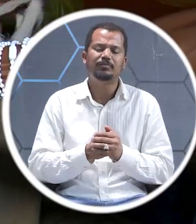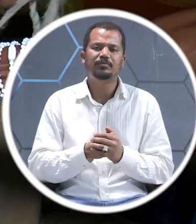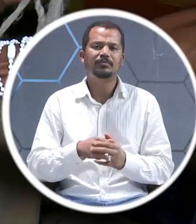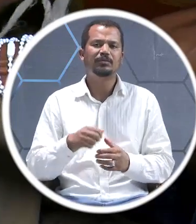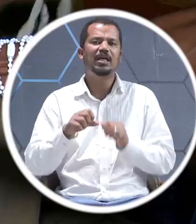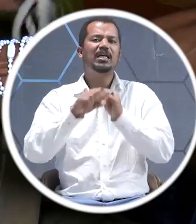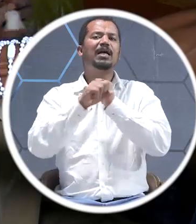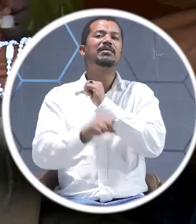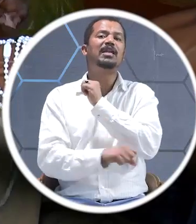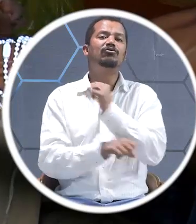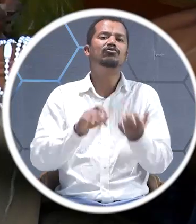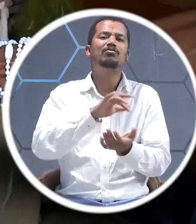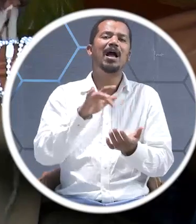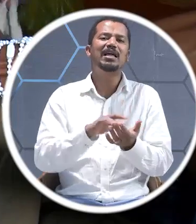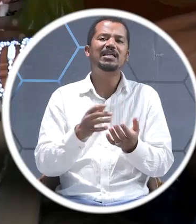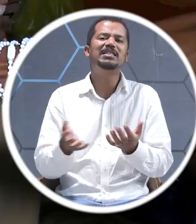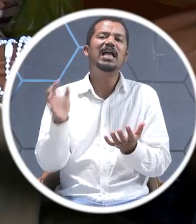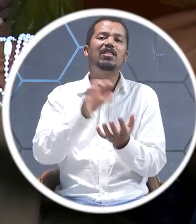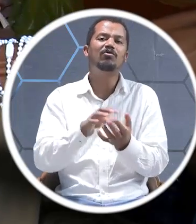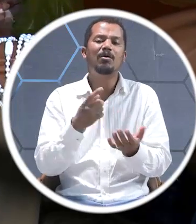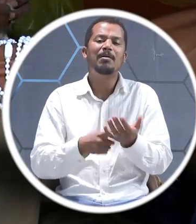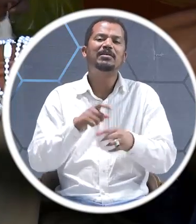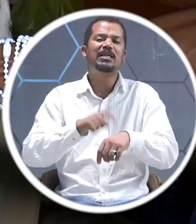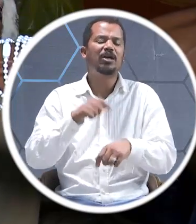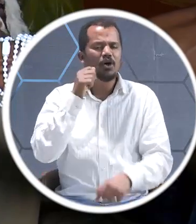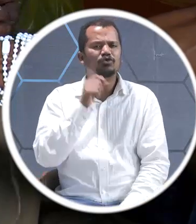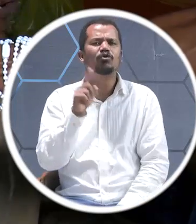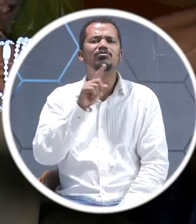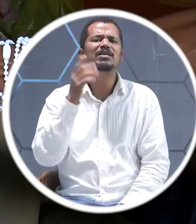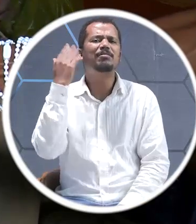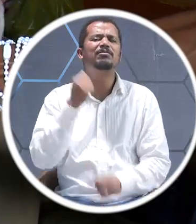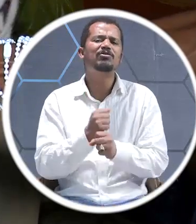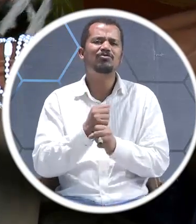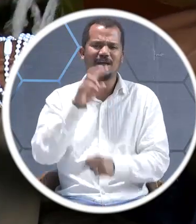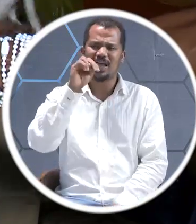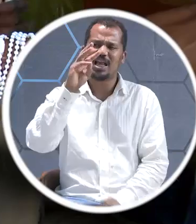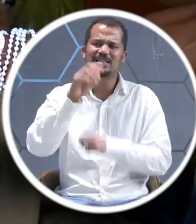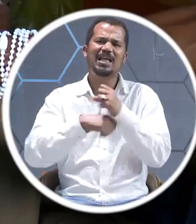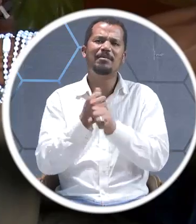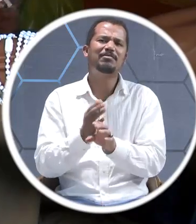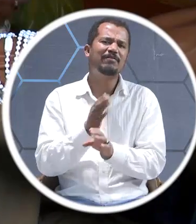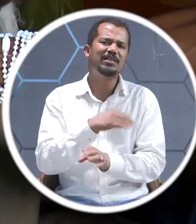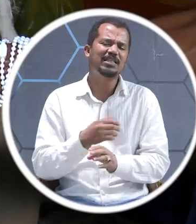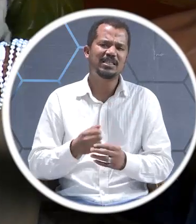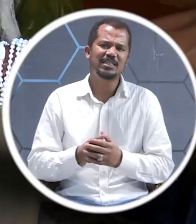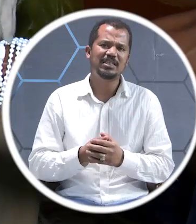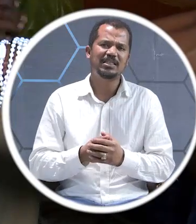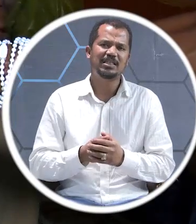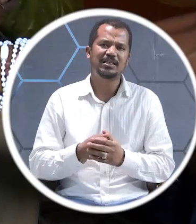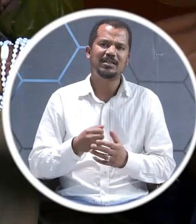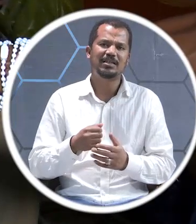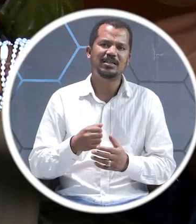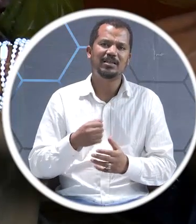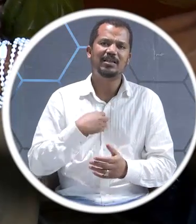መሰራለሁ ከመስራቾቹ መካከል ሲካተቱ እርሶ በዛ ጊዜ ላይ ምንድን ነበር የሚሰሩት ከ26 አመት በፊት